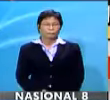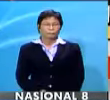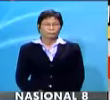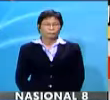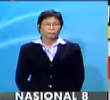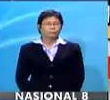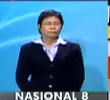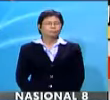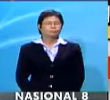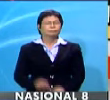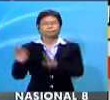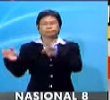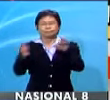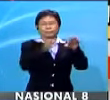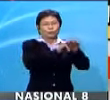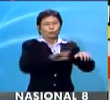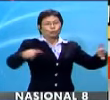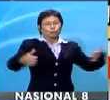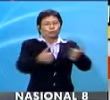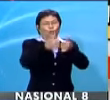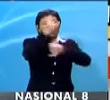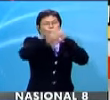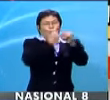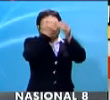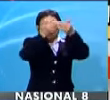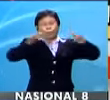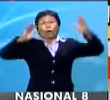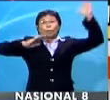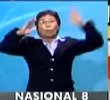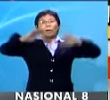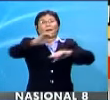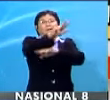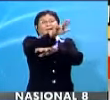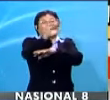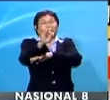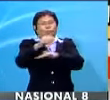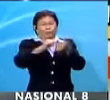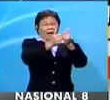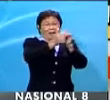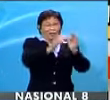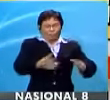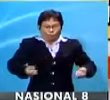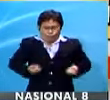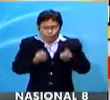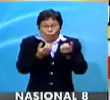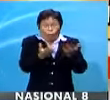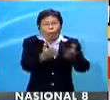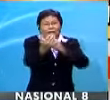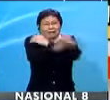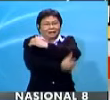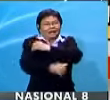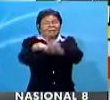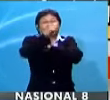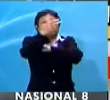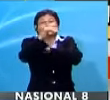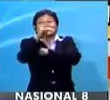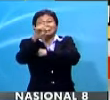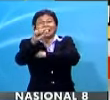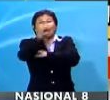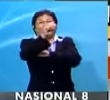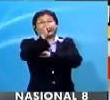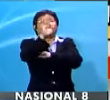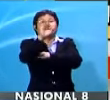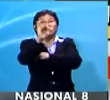negara beralih ke kejohanan antarabangsa terbuka Malaysia ke-38 atlet bowling negara shahidatul Afifah Badrul